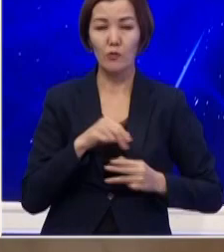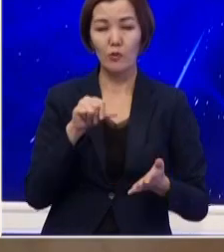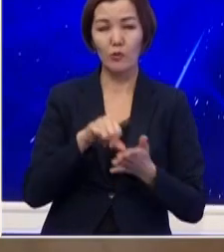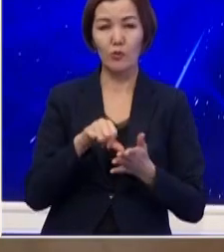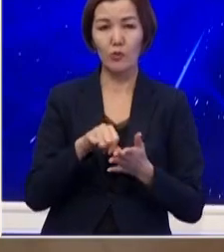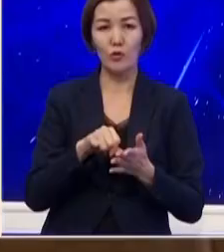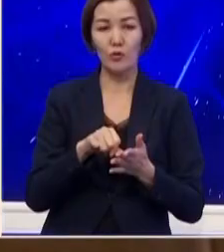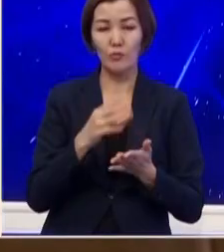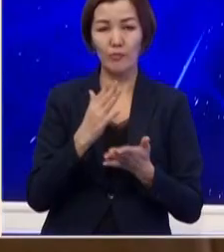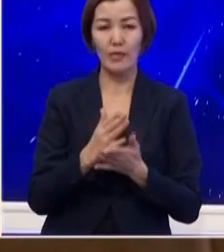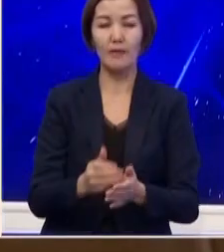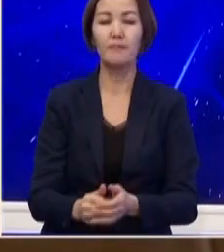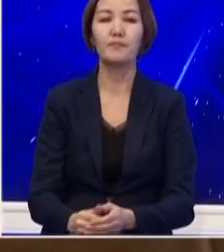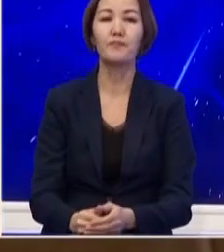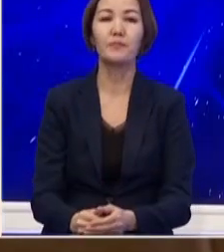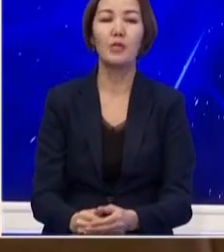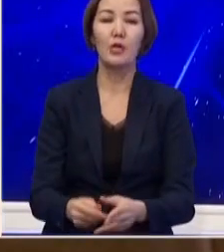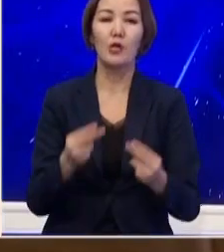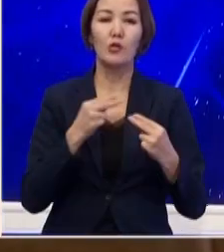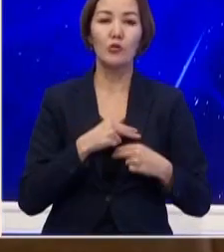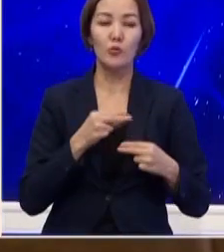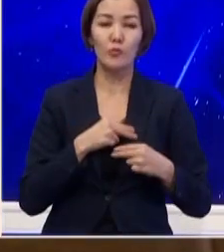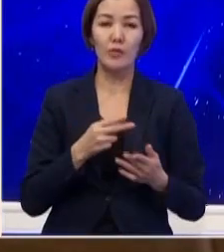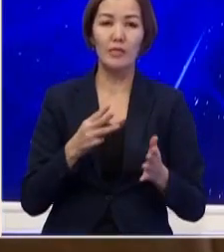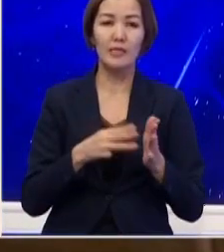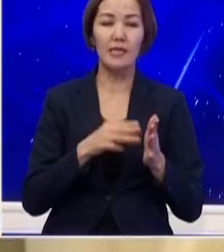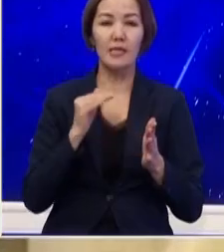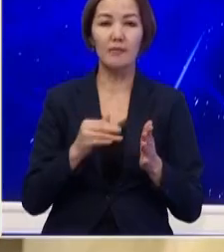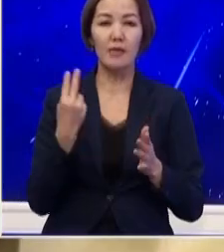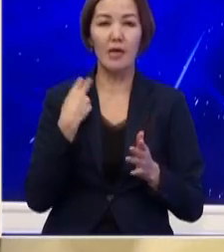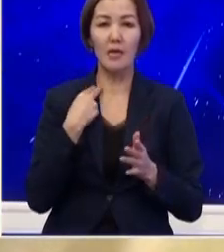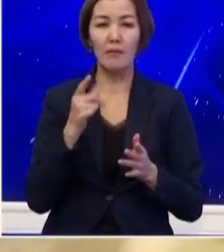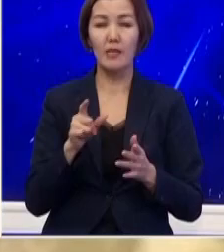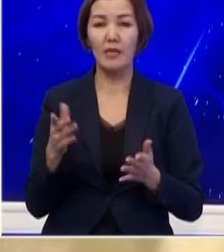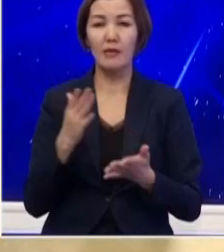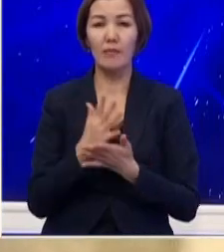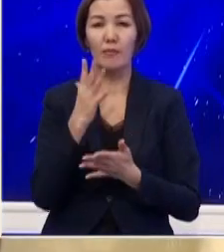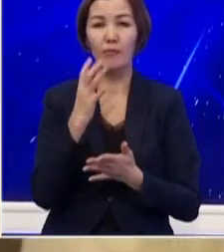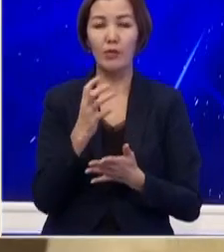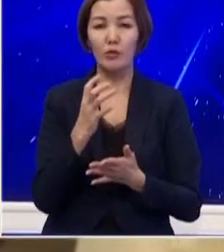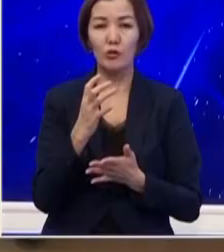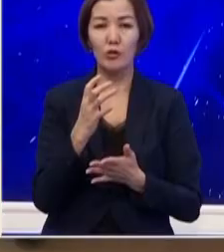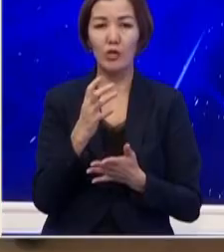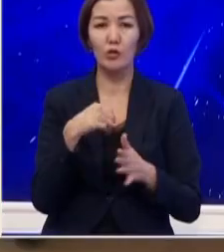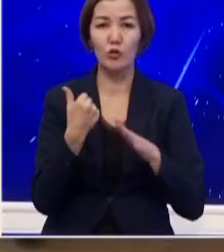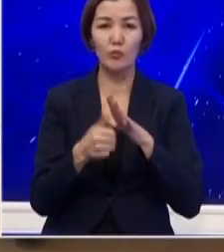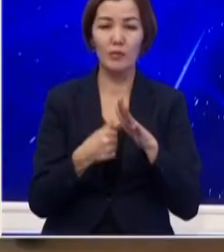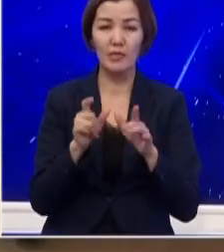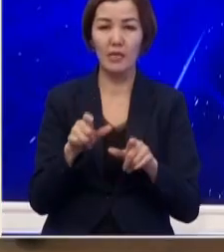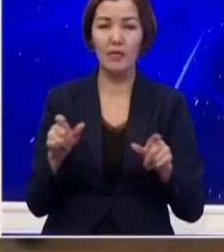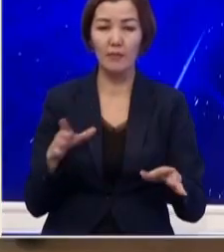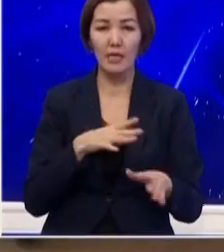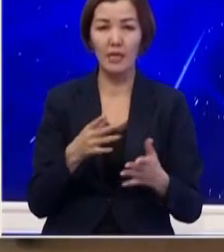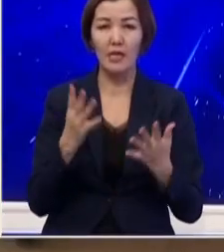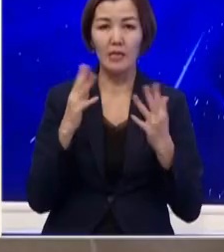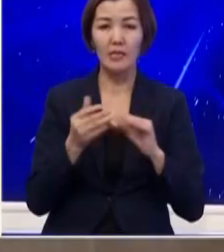көздері қарастырылған. Жалпы облыста 8 мыңнан аса алимент бойынша борышкер бар. Оның 500-ге жуығы жұмыссыздар қатарынан. Статистика